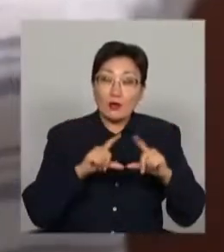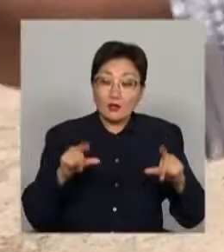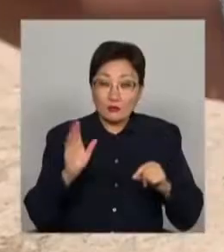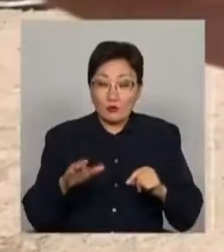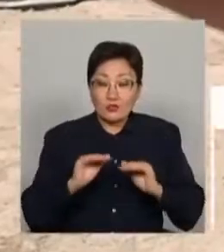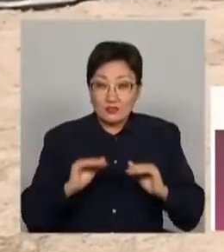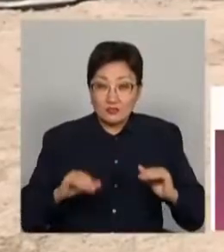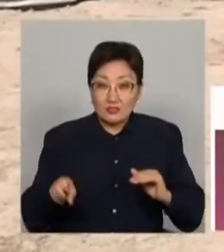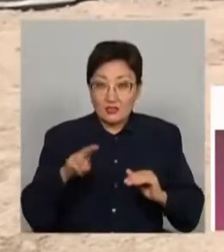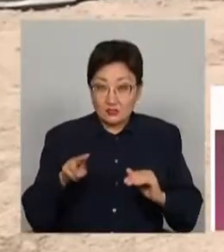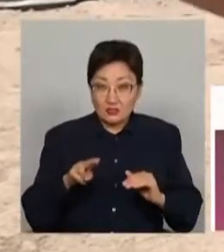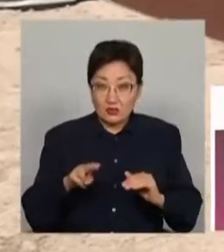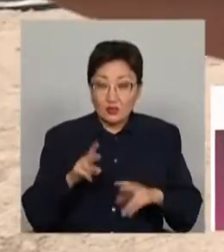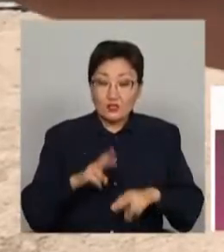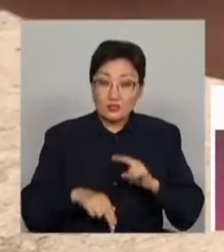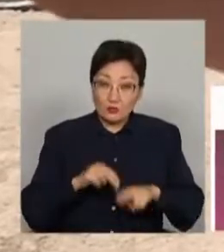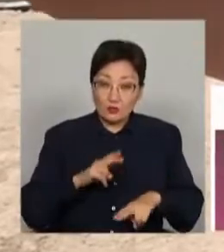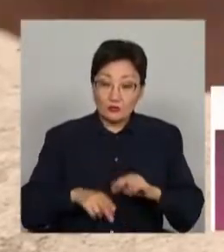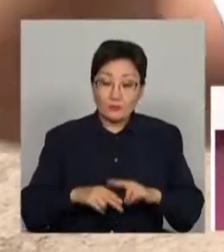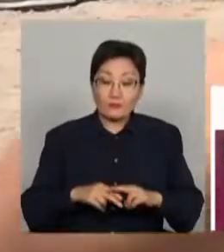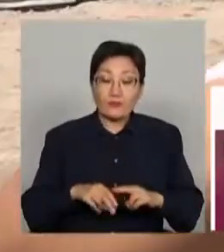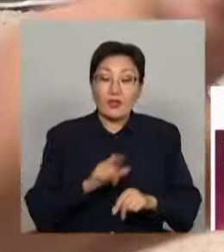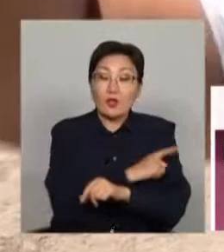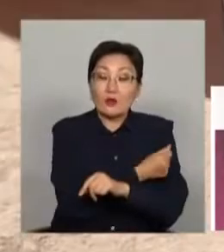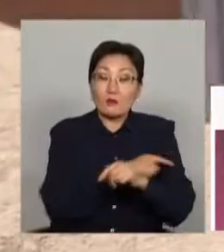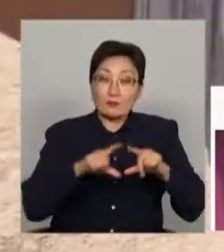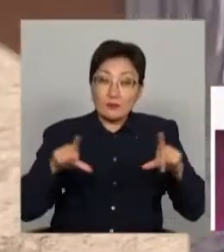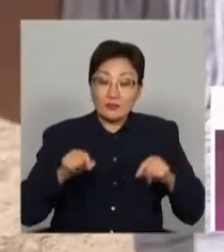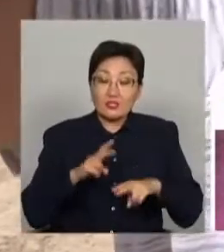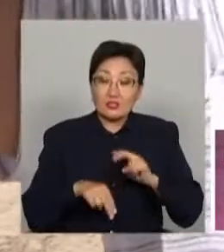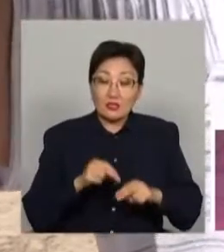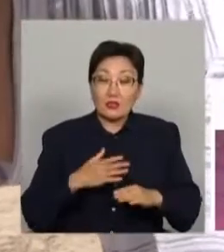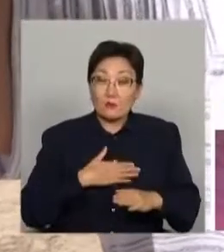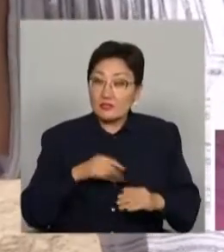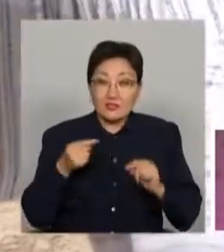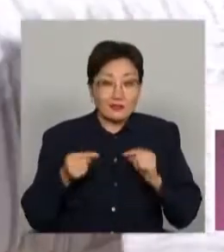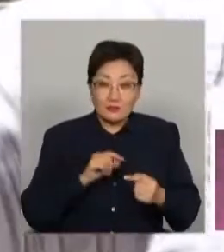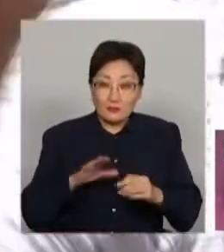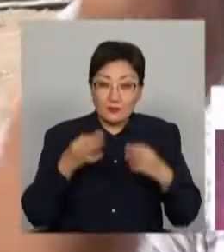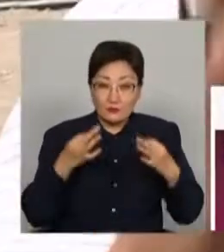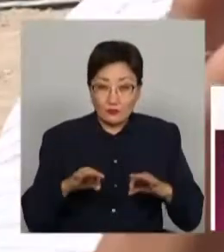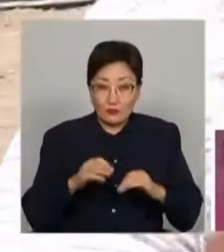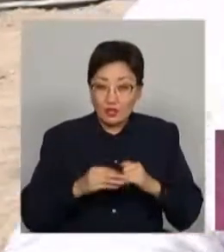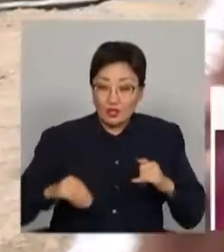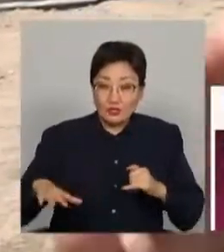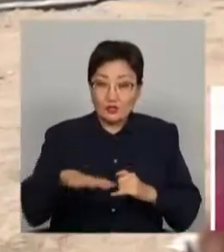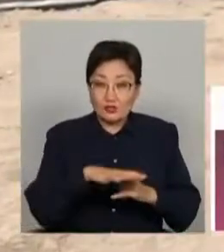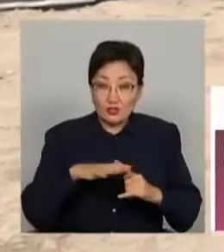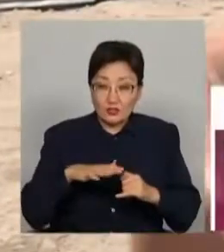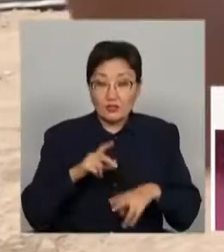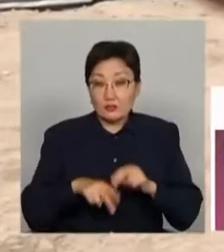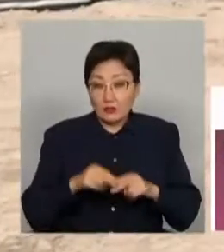салуға, жаңағы медпункт салуға біз қарсылығымыз жоқ. Мына бос тұрған жерге салсын. А мына салынып қойған үйді